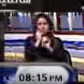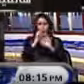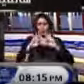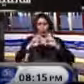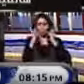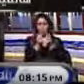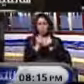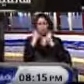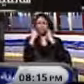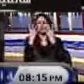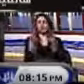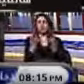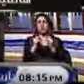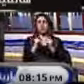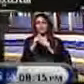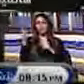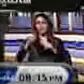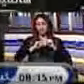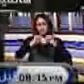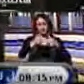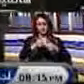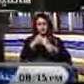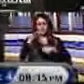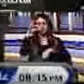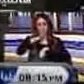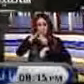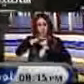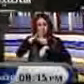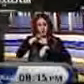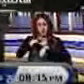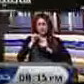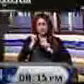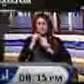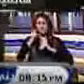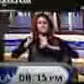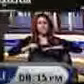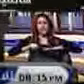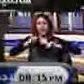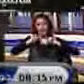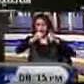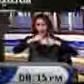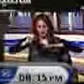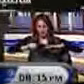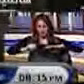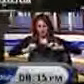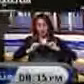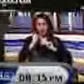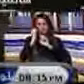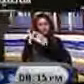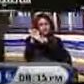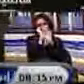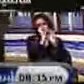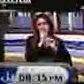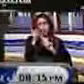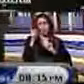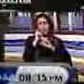ما شافهاش. فعلى الفور احنا توجهنا للمستشفى للمحكمه اللي كانت بعض الجهات